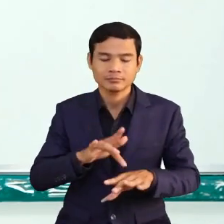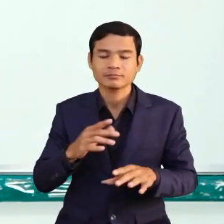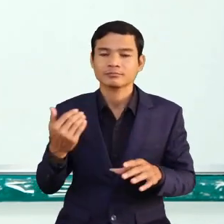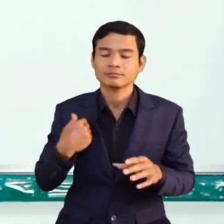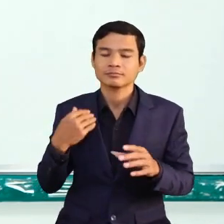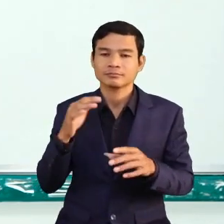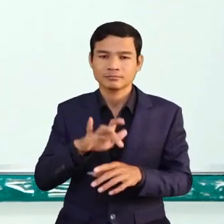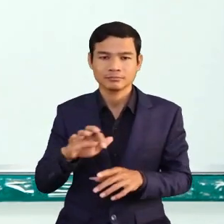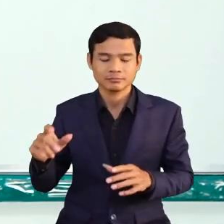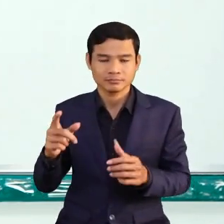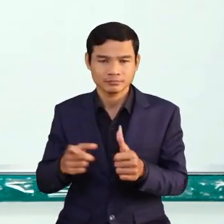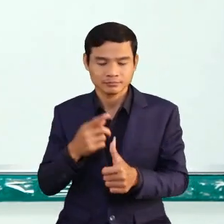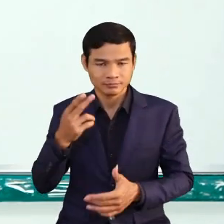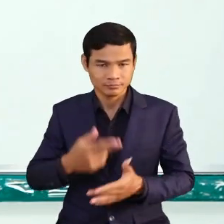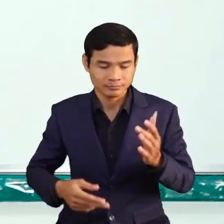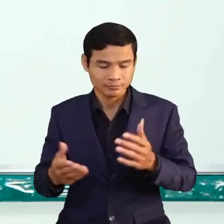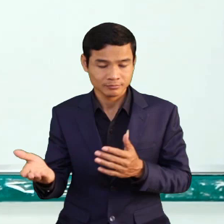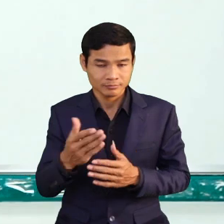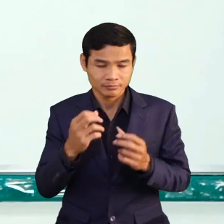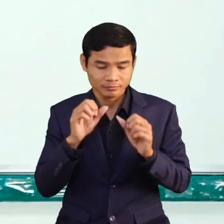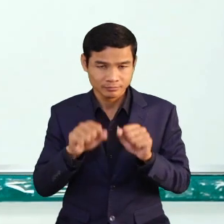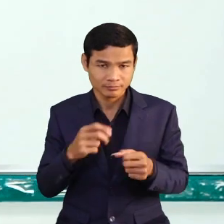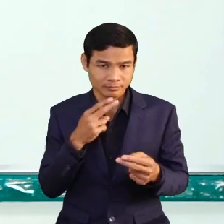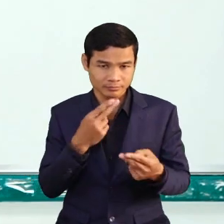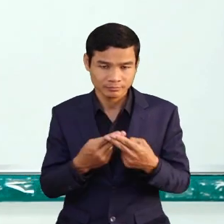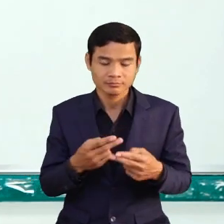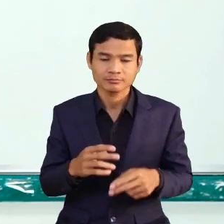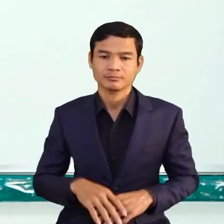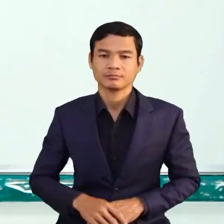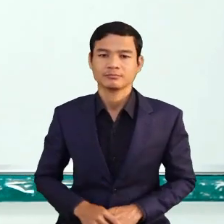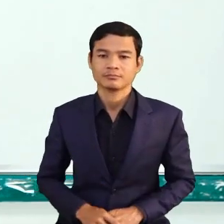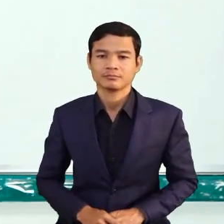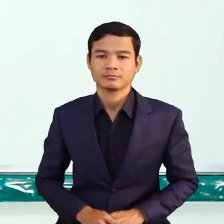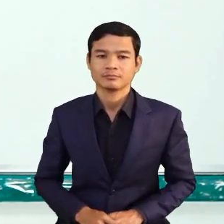អ្វីដែរចូលរួមឆ្លើយមើល